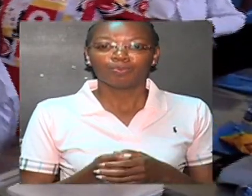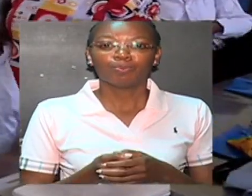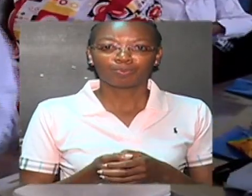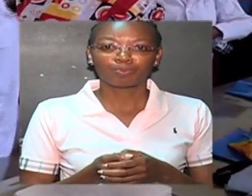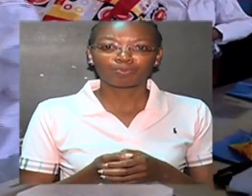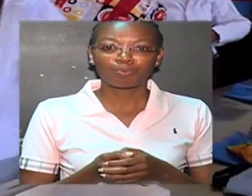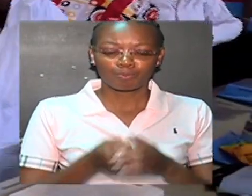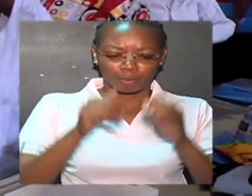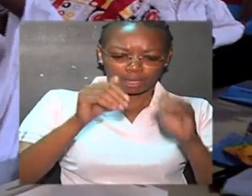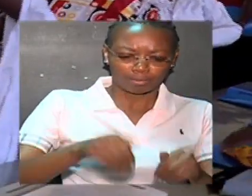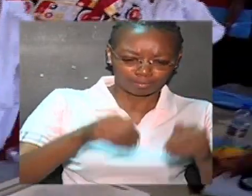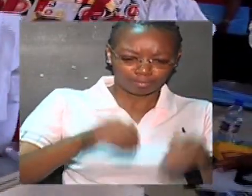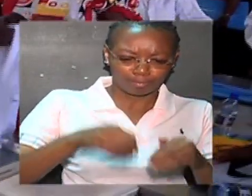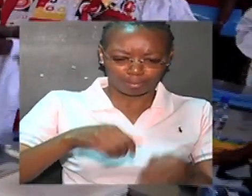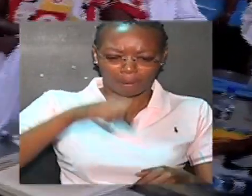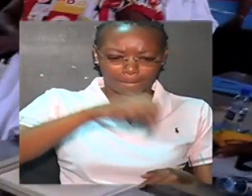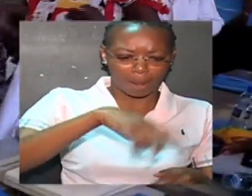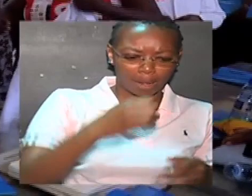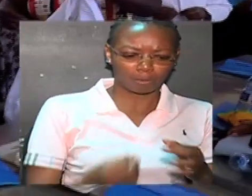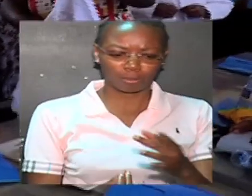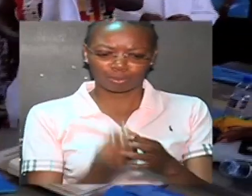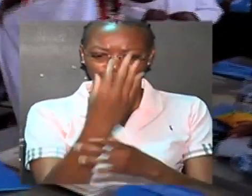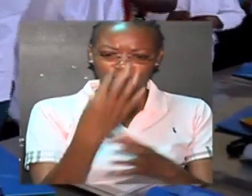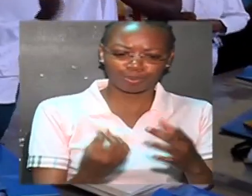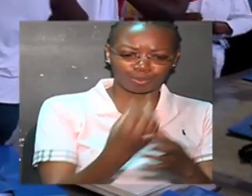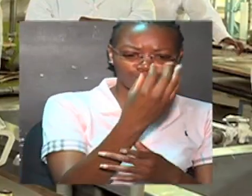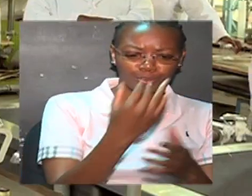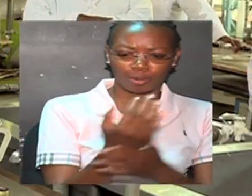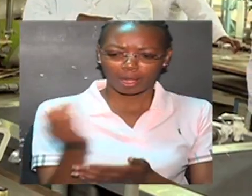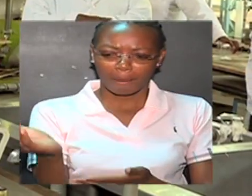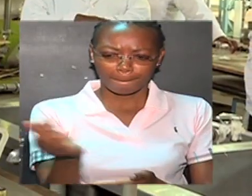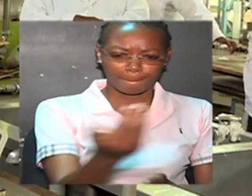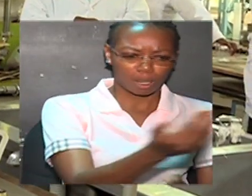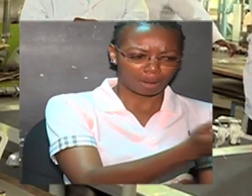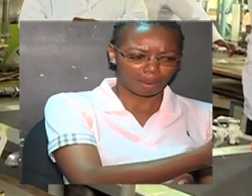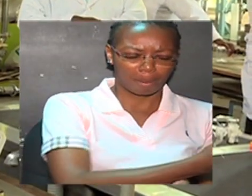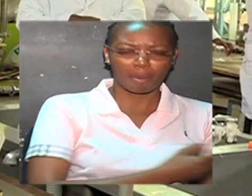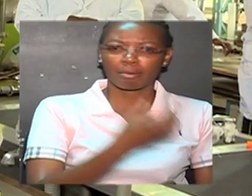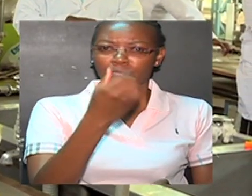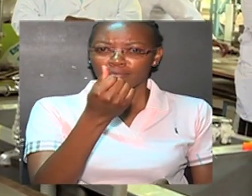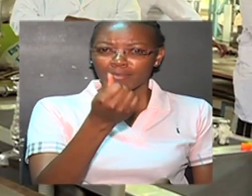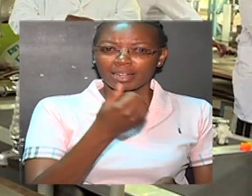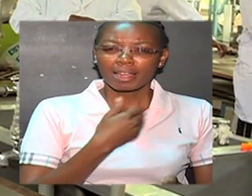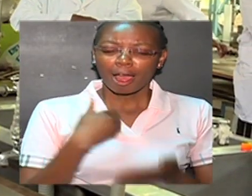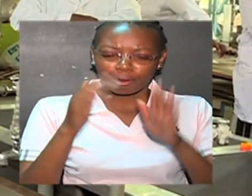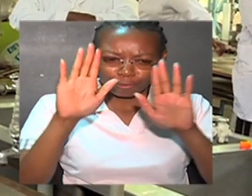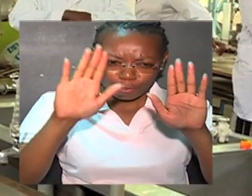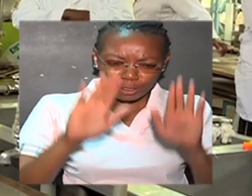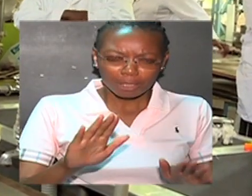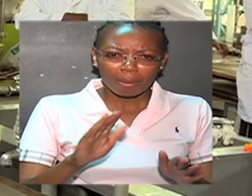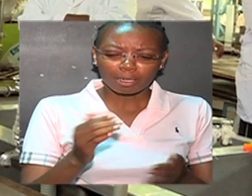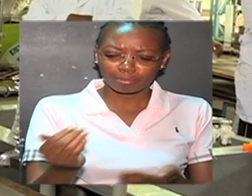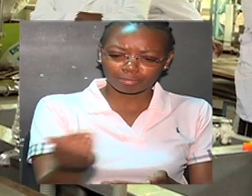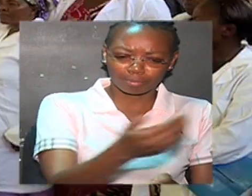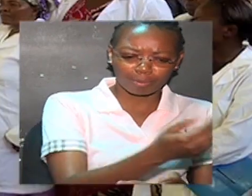Kilimo biashara ni chenye faida tele ikilinganishwa na kilimo cha tumbo tu. Baada ya kuvuna, mkulima hutabasamu